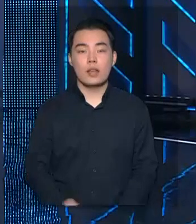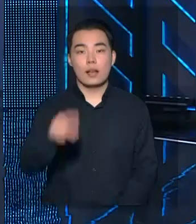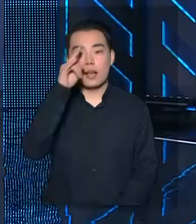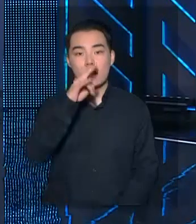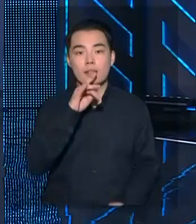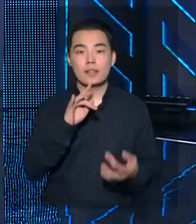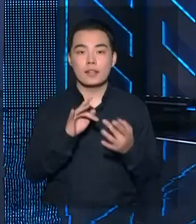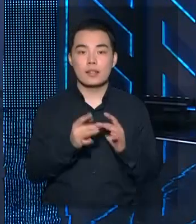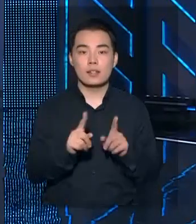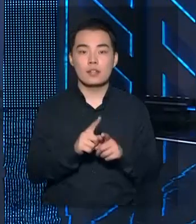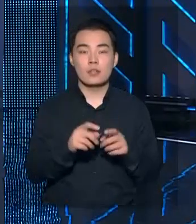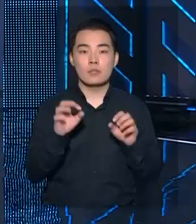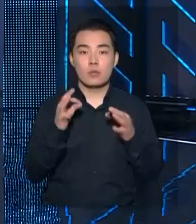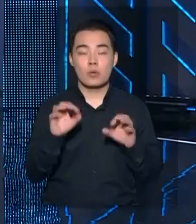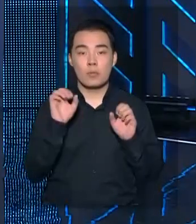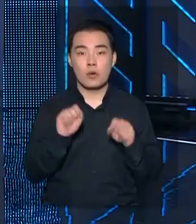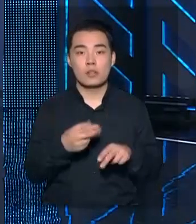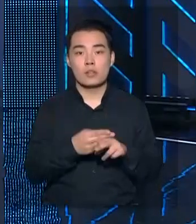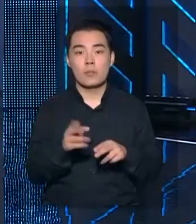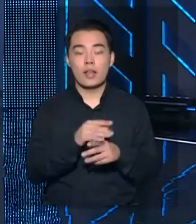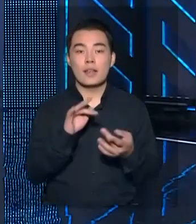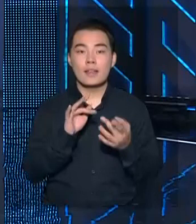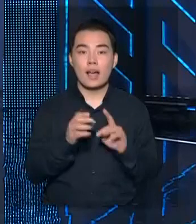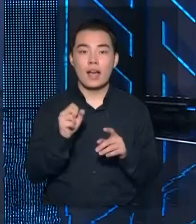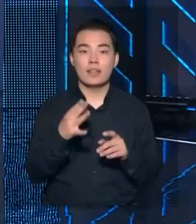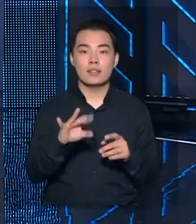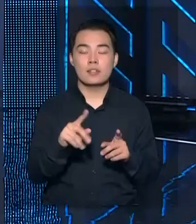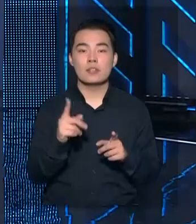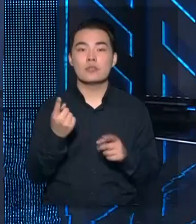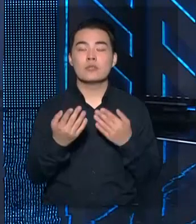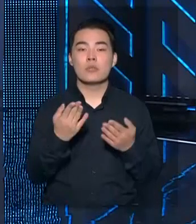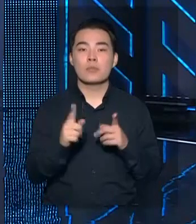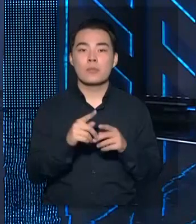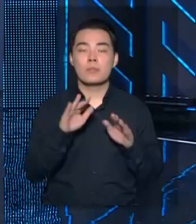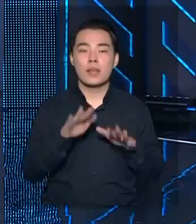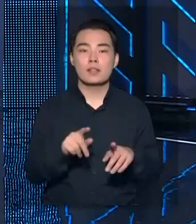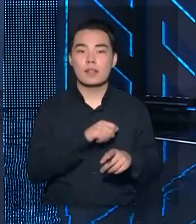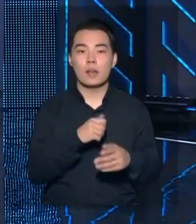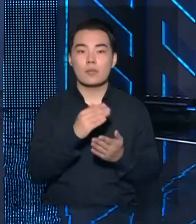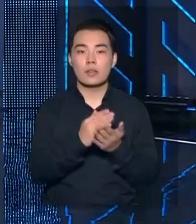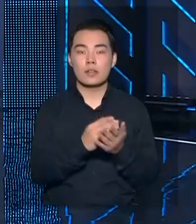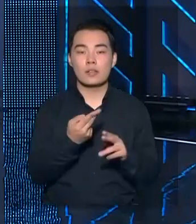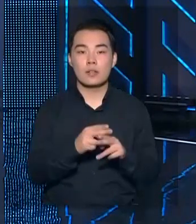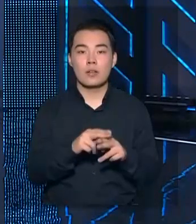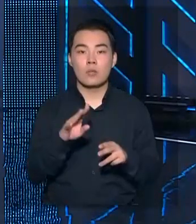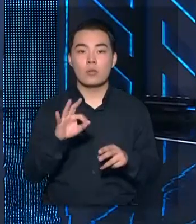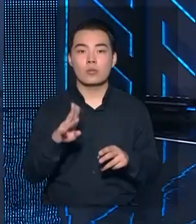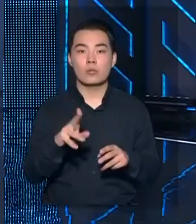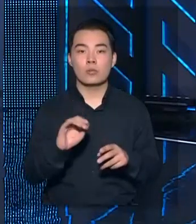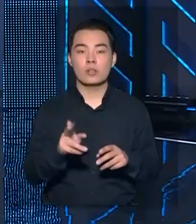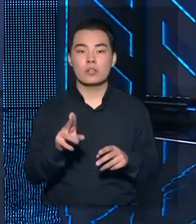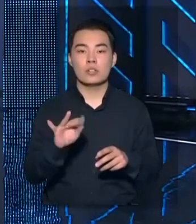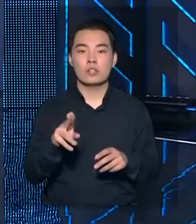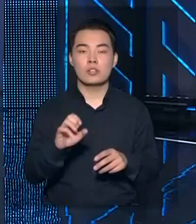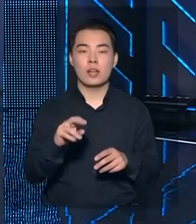Қазақстан цифрлық жасай ала ма? Әлемдік IT саласында біз нешінші орында екенбіз осы. Оңтүстік